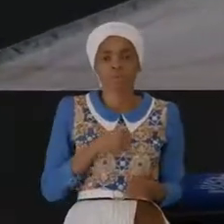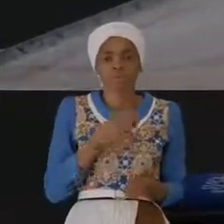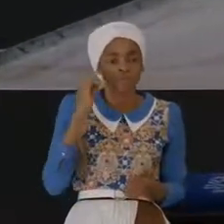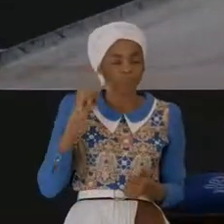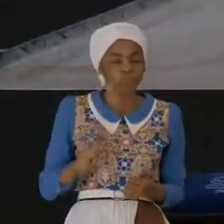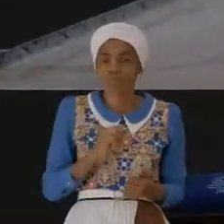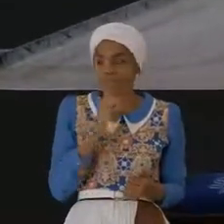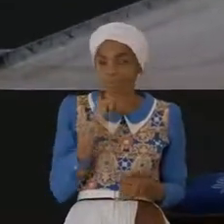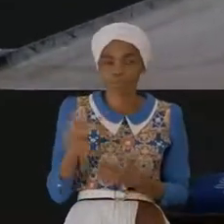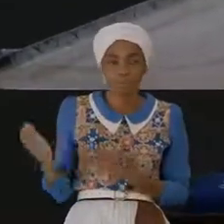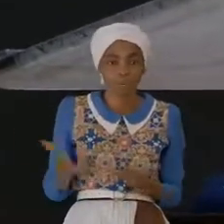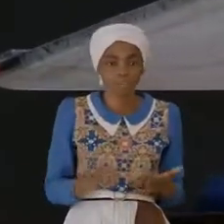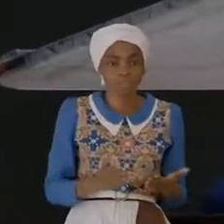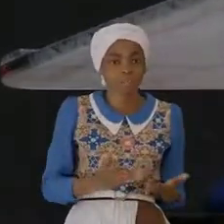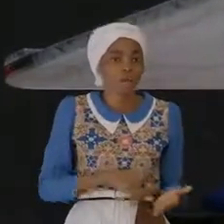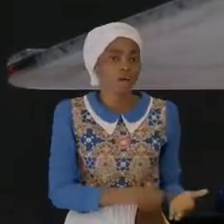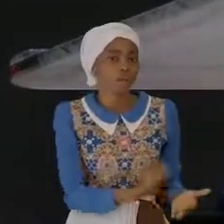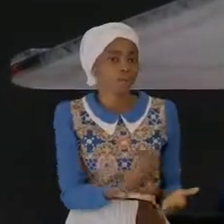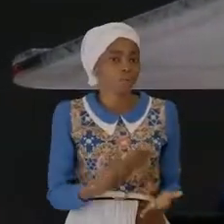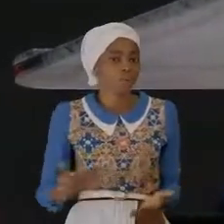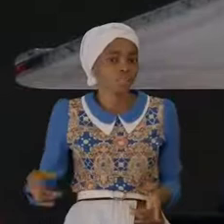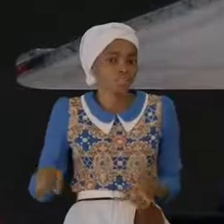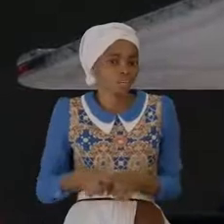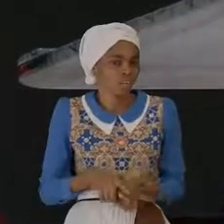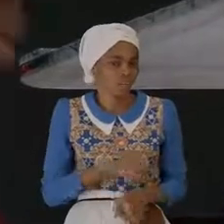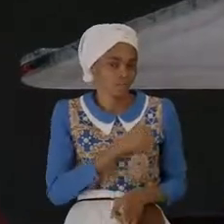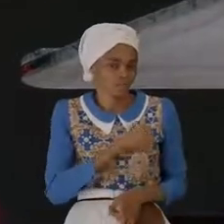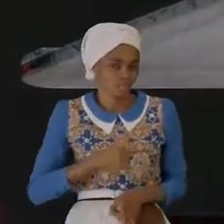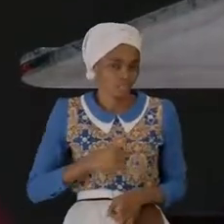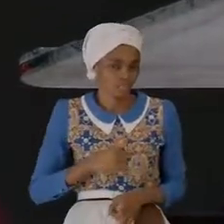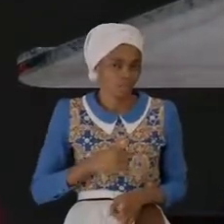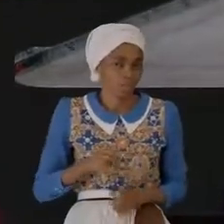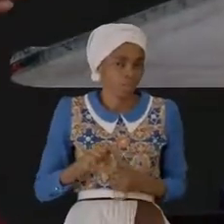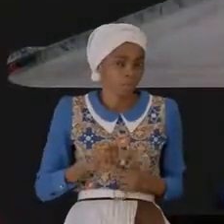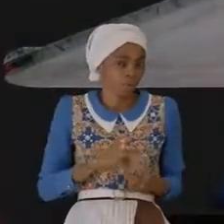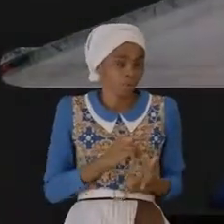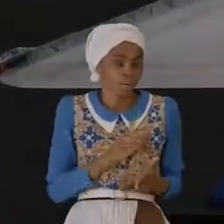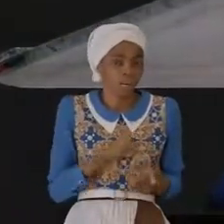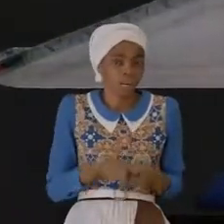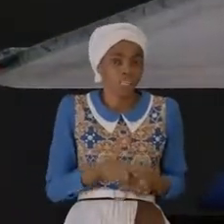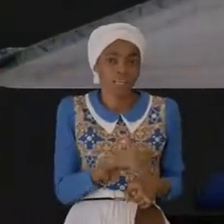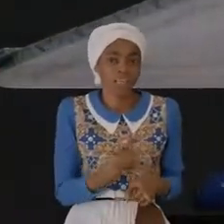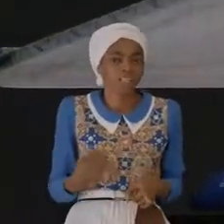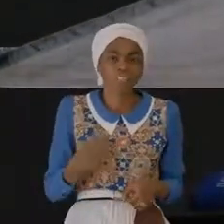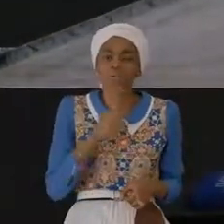pas apporter d'autres choses telles que la circoncision, telles que